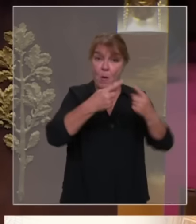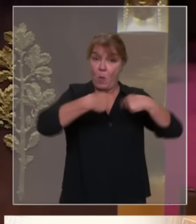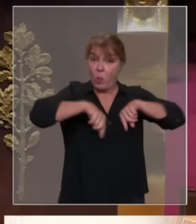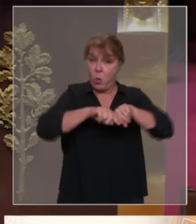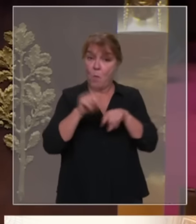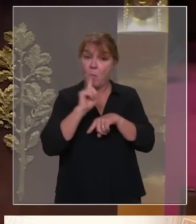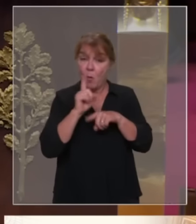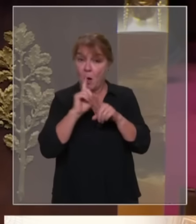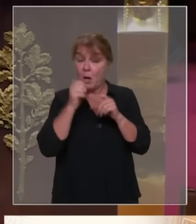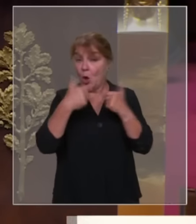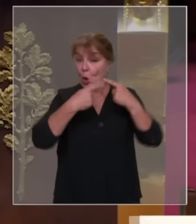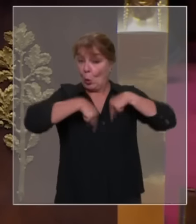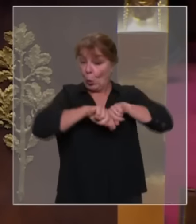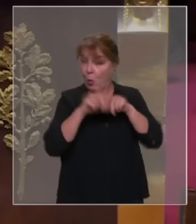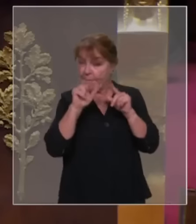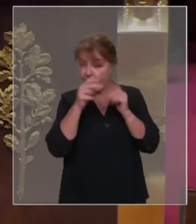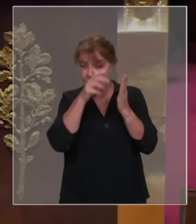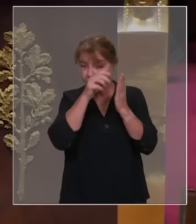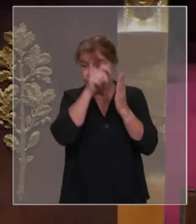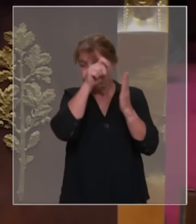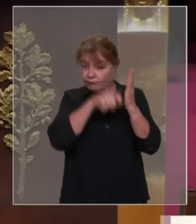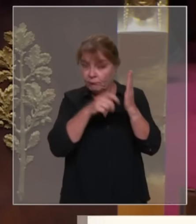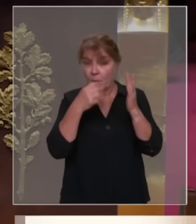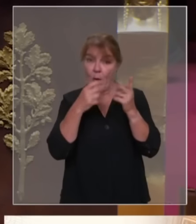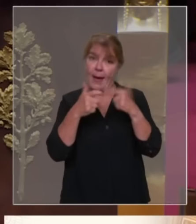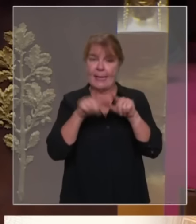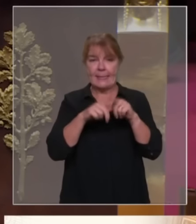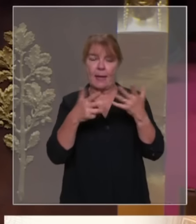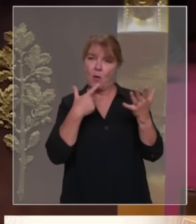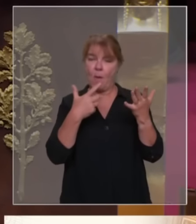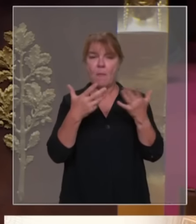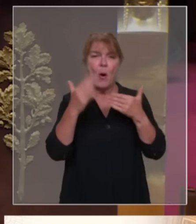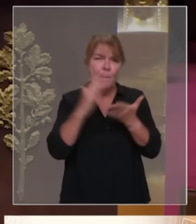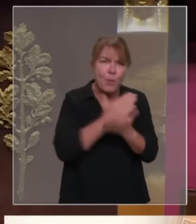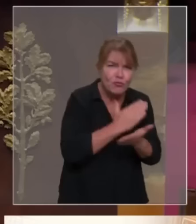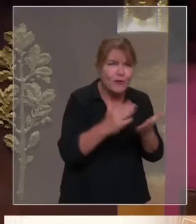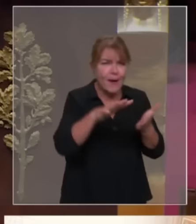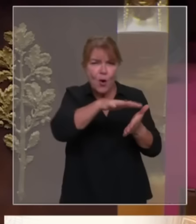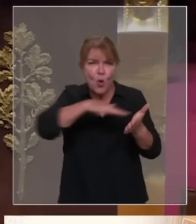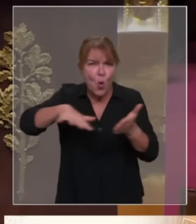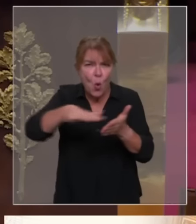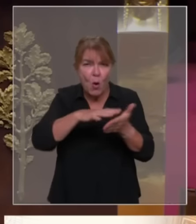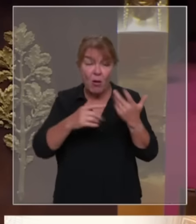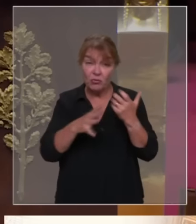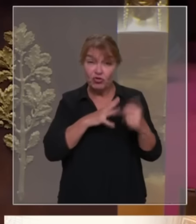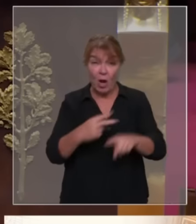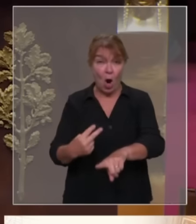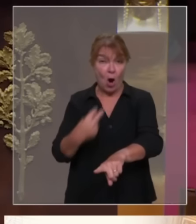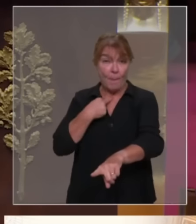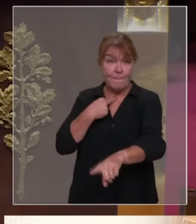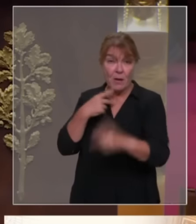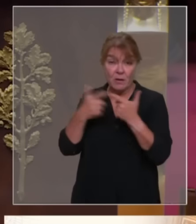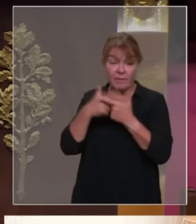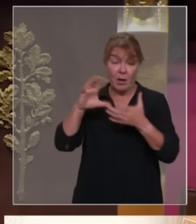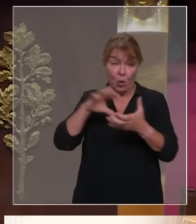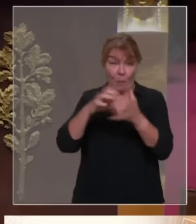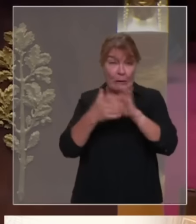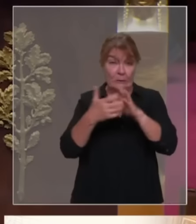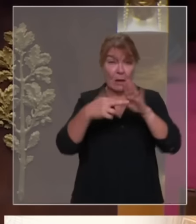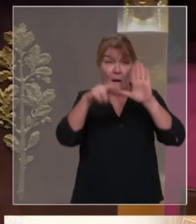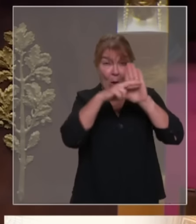revue méthodiquement, pour les débloquer, les projets ou les actions locales qui sont empêchés en raison de la complexité